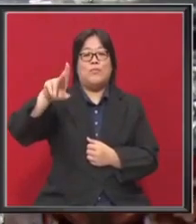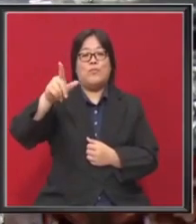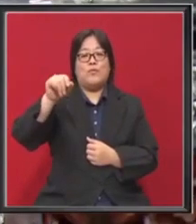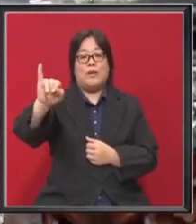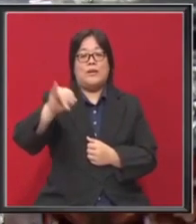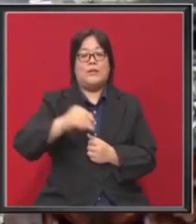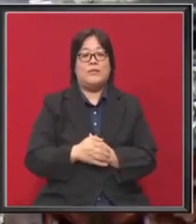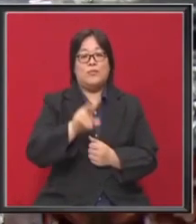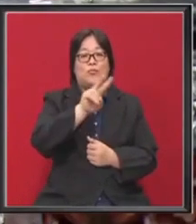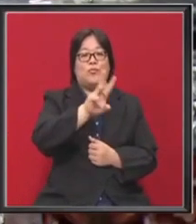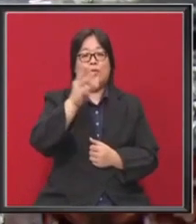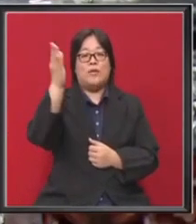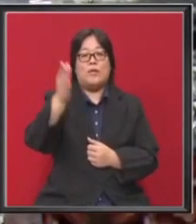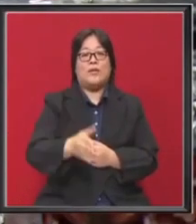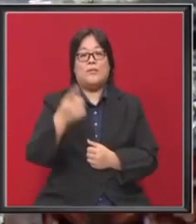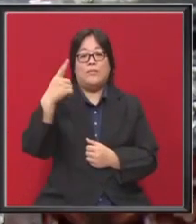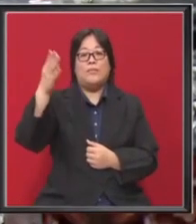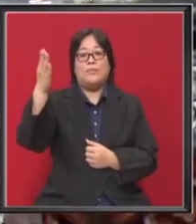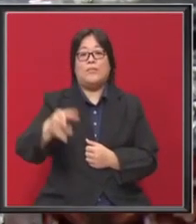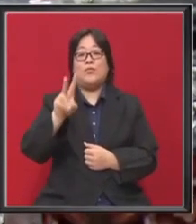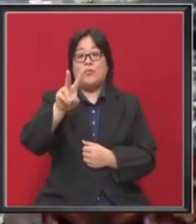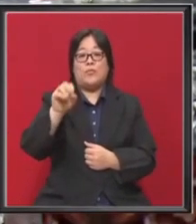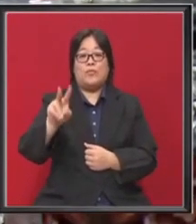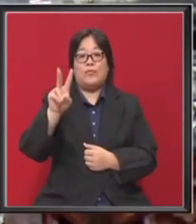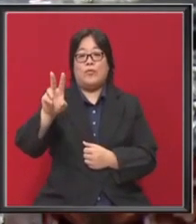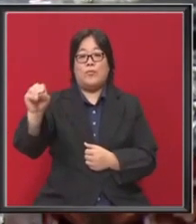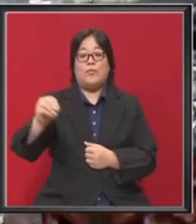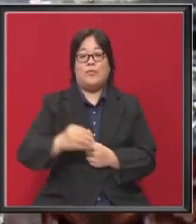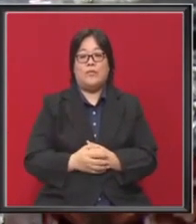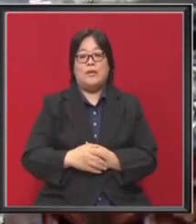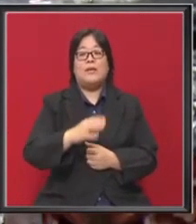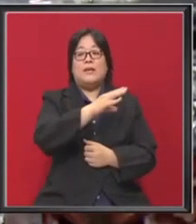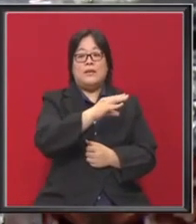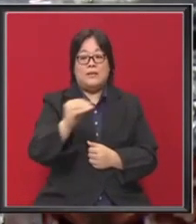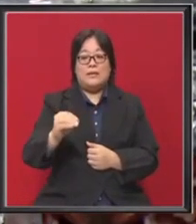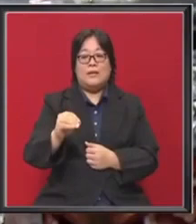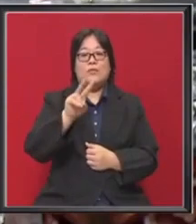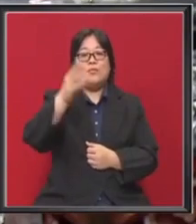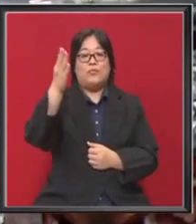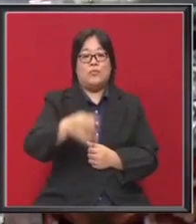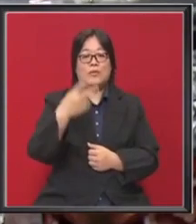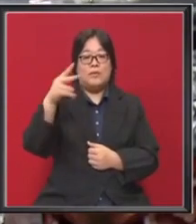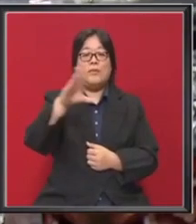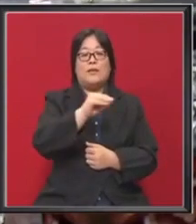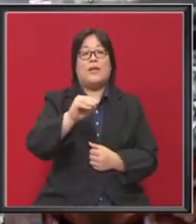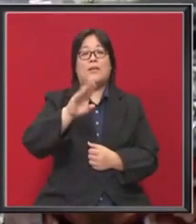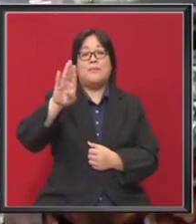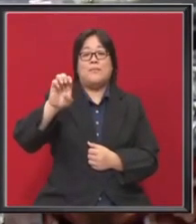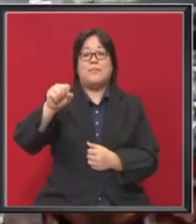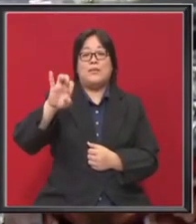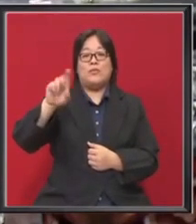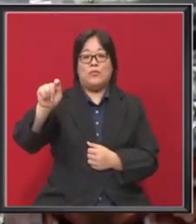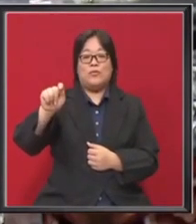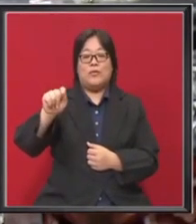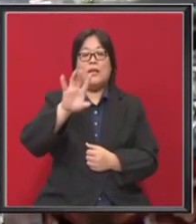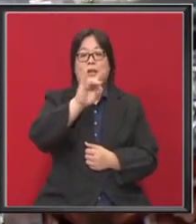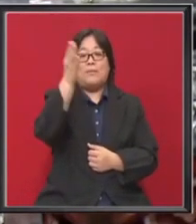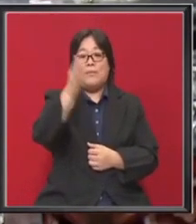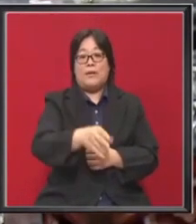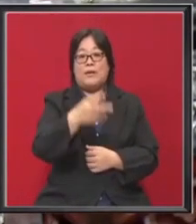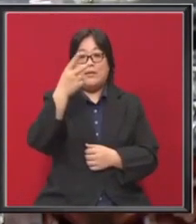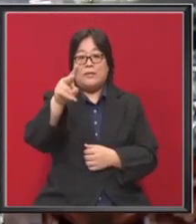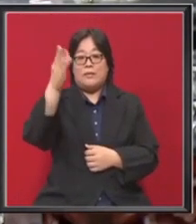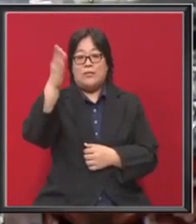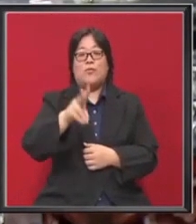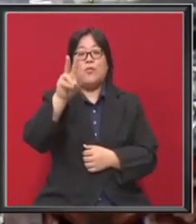pula pada penanaman bodoh 0 dan 2 juga dan juga Duri sampel dan yang Muhammad besut berhadapan disebut